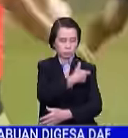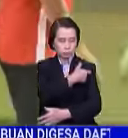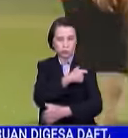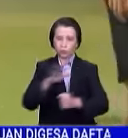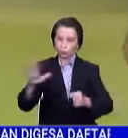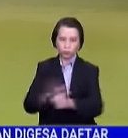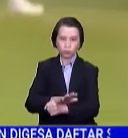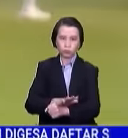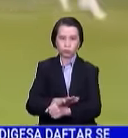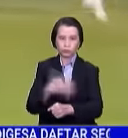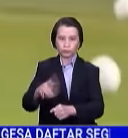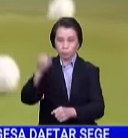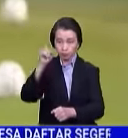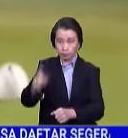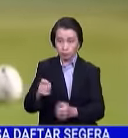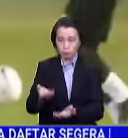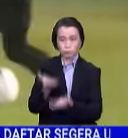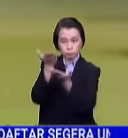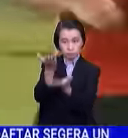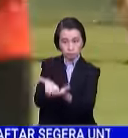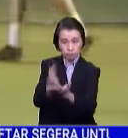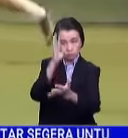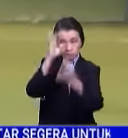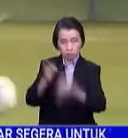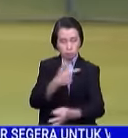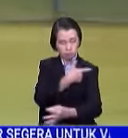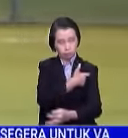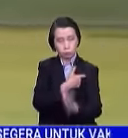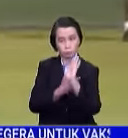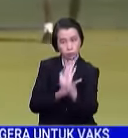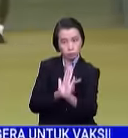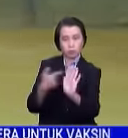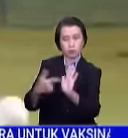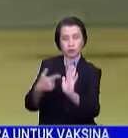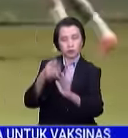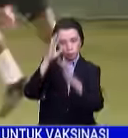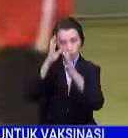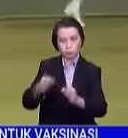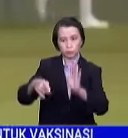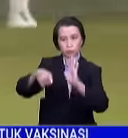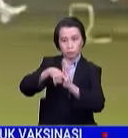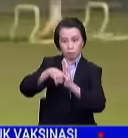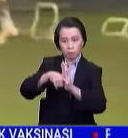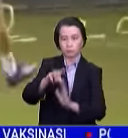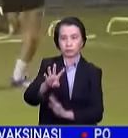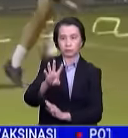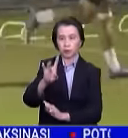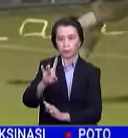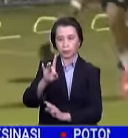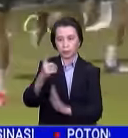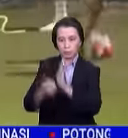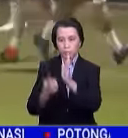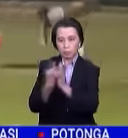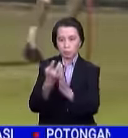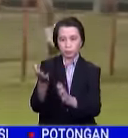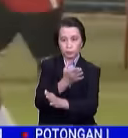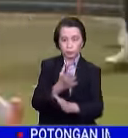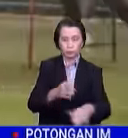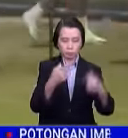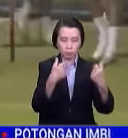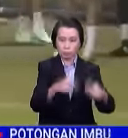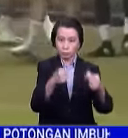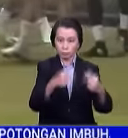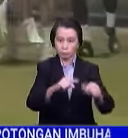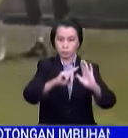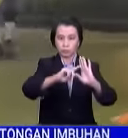sepenuhnya selain mereka perlu mengemukakan keputusan ujian PCR dengan keputusan negatif 48 jam sebelum perlawanan bermula.